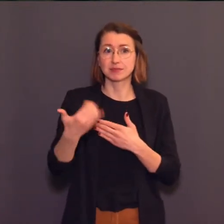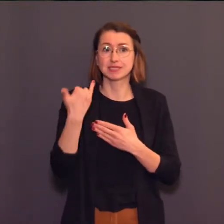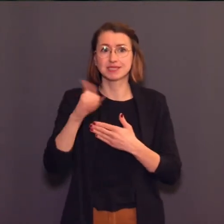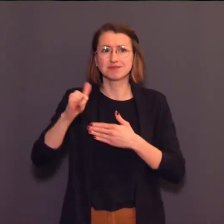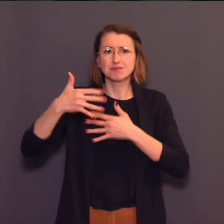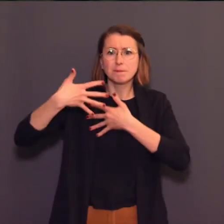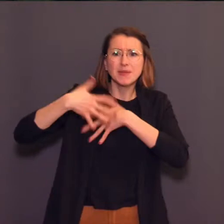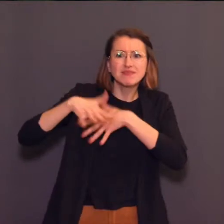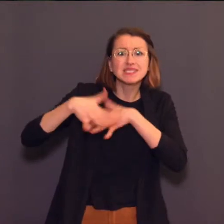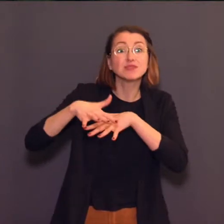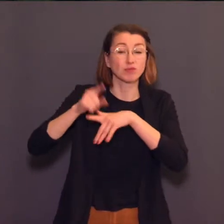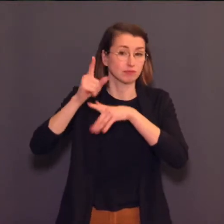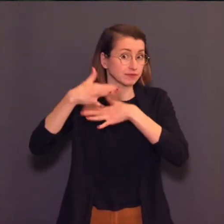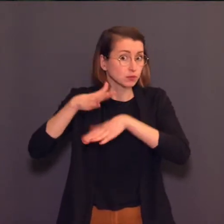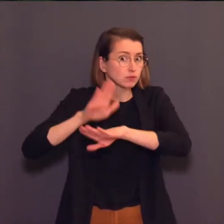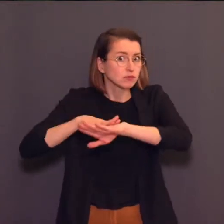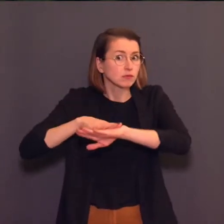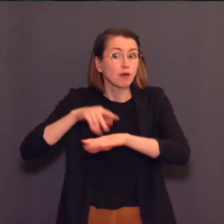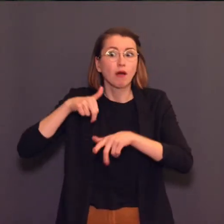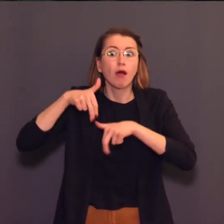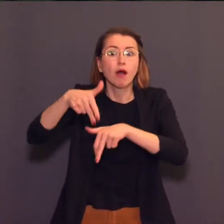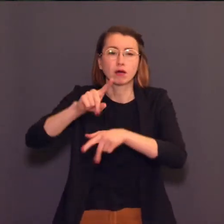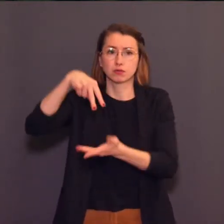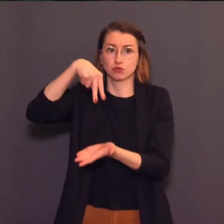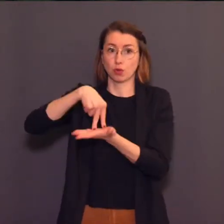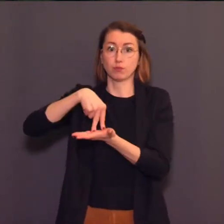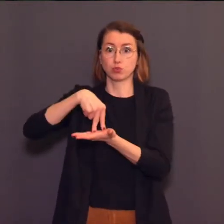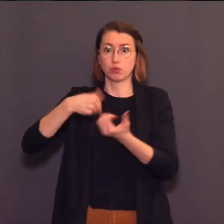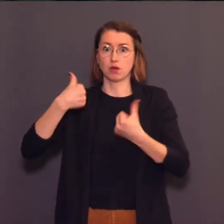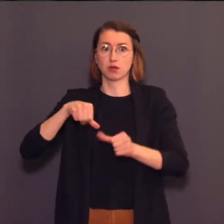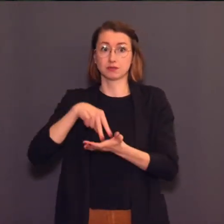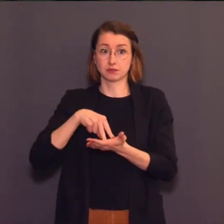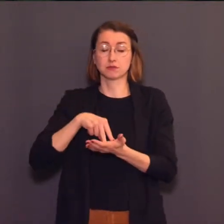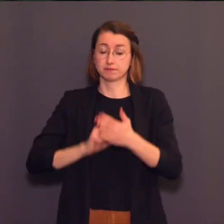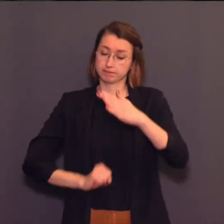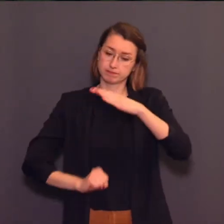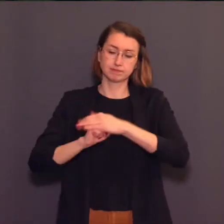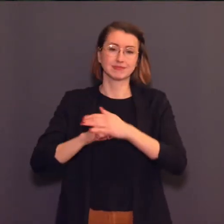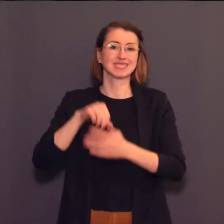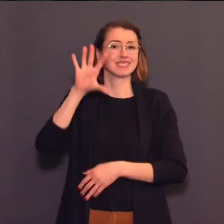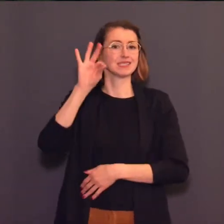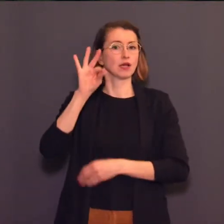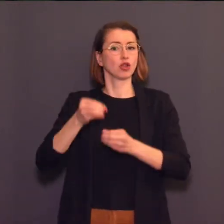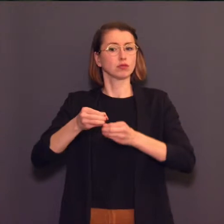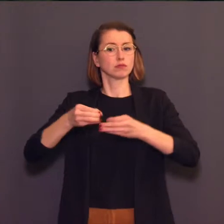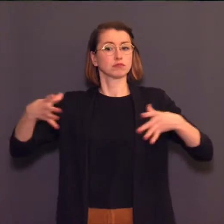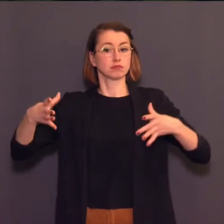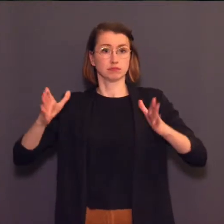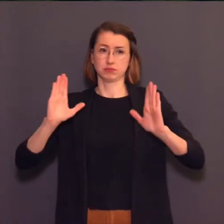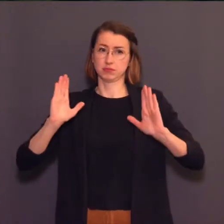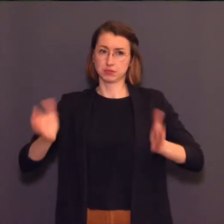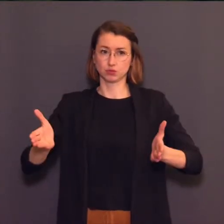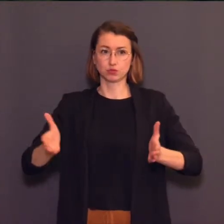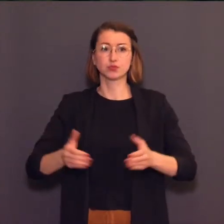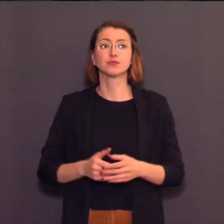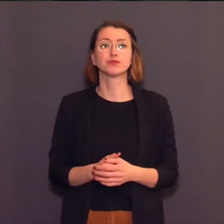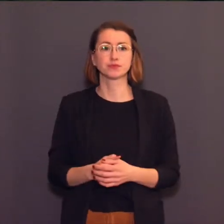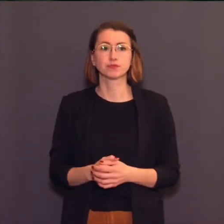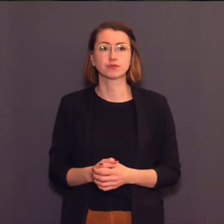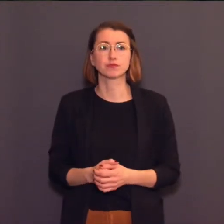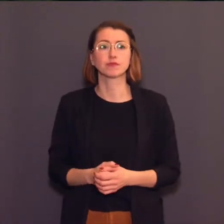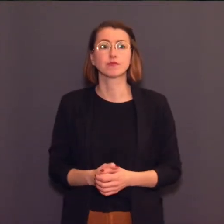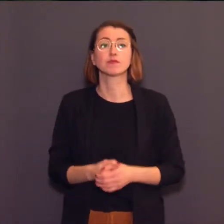publique. Enfin, bien sûr, si vous avez des enfants, vous le savez, l'école ne reprendra en présentiel qu'après les vacances de Pâques.